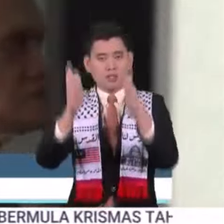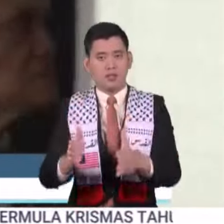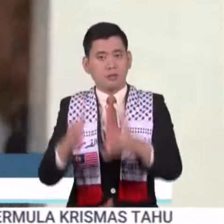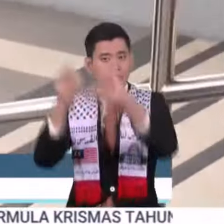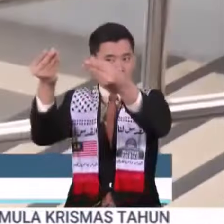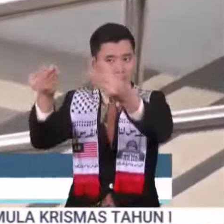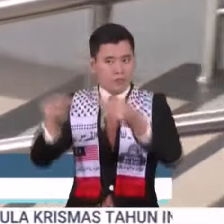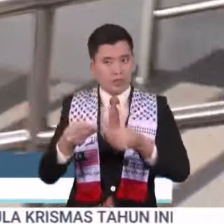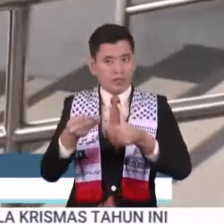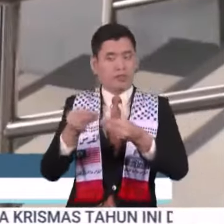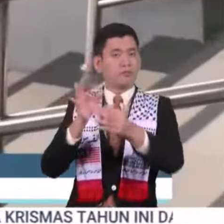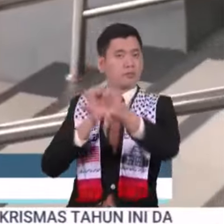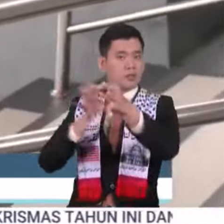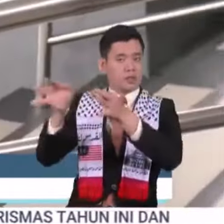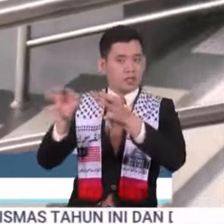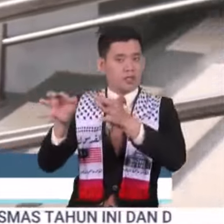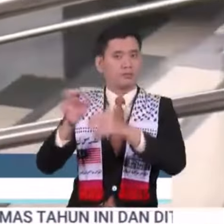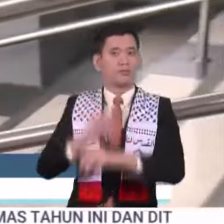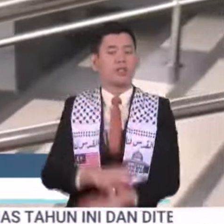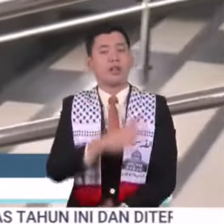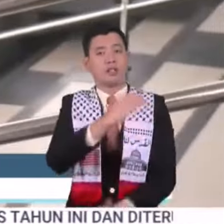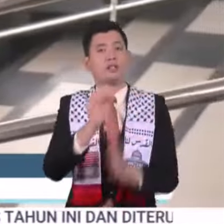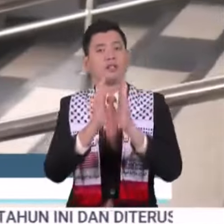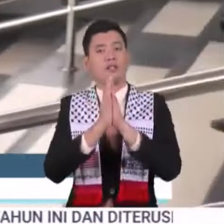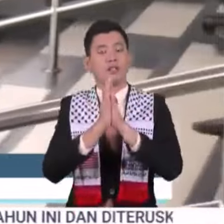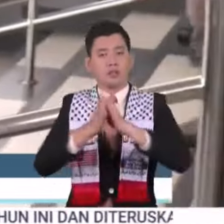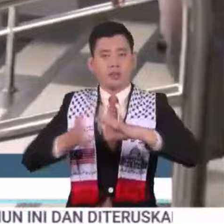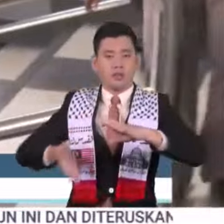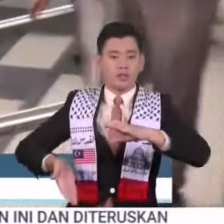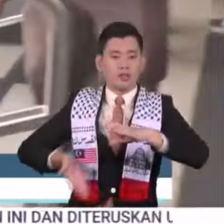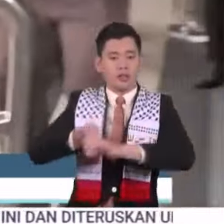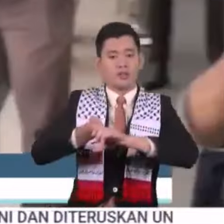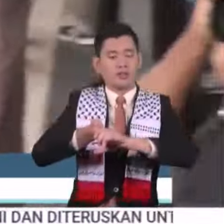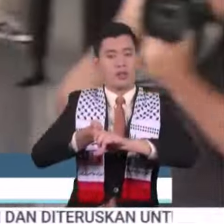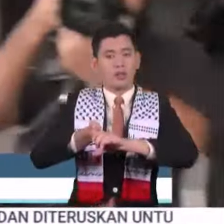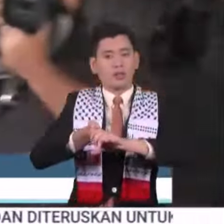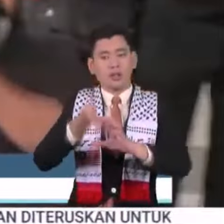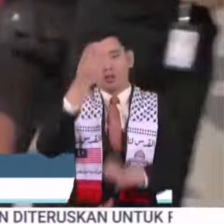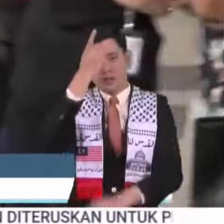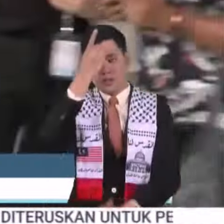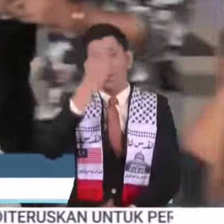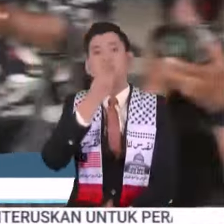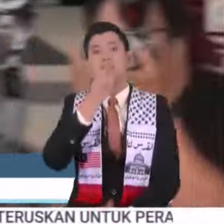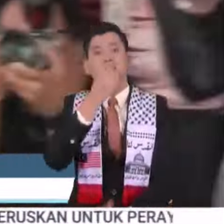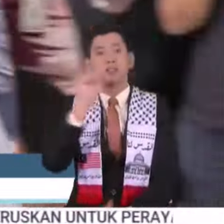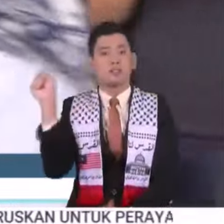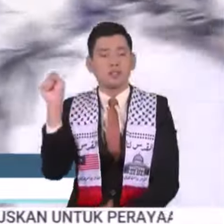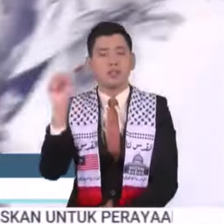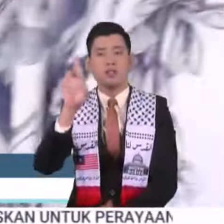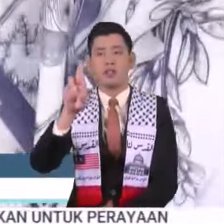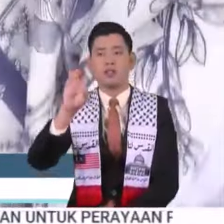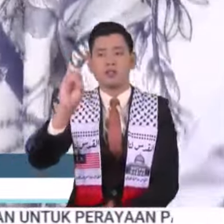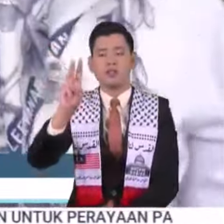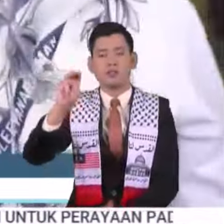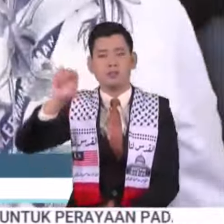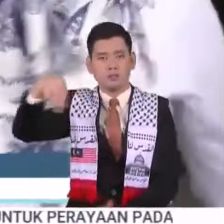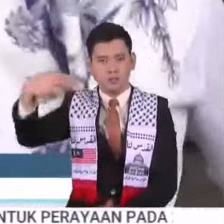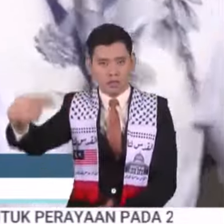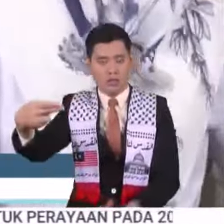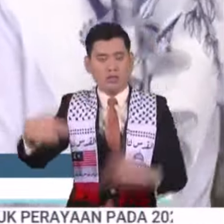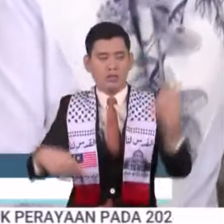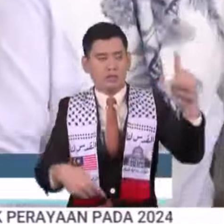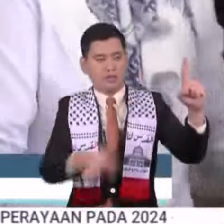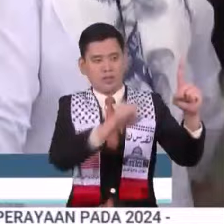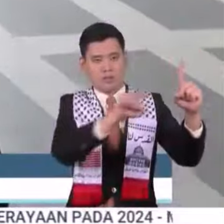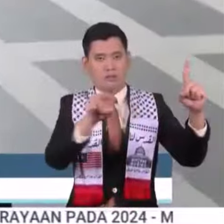keterangan. Rayuan kes rasuah projek solar hybrid membabitkan Datin Sri Rosmah Mansor pada 11 hingga 14